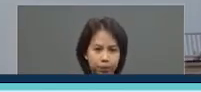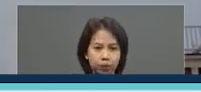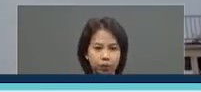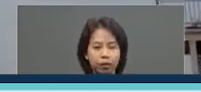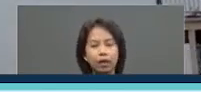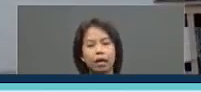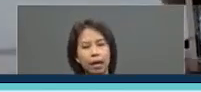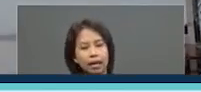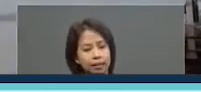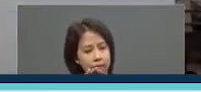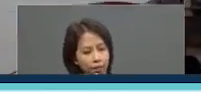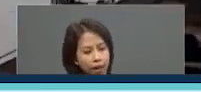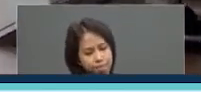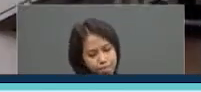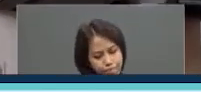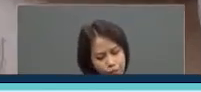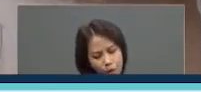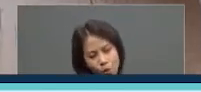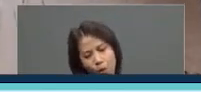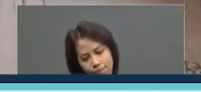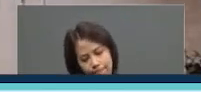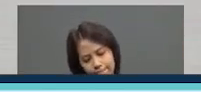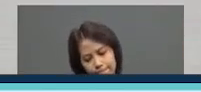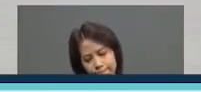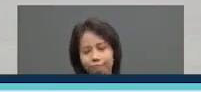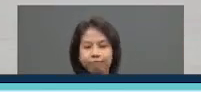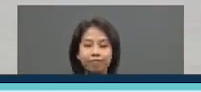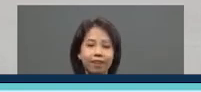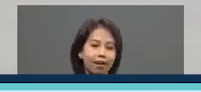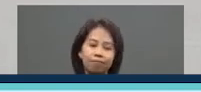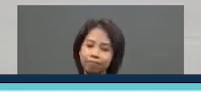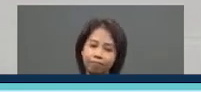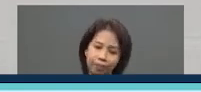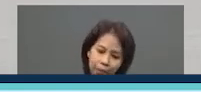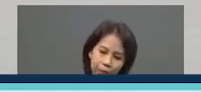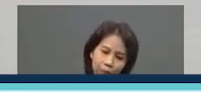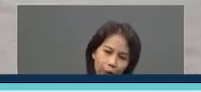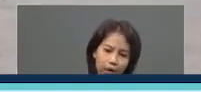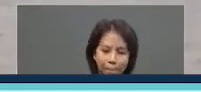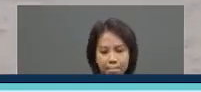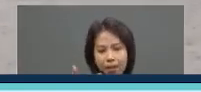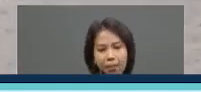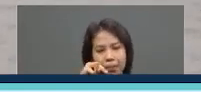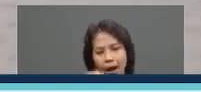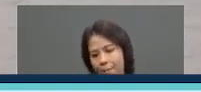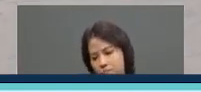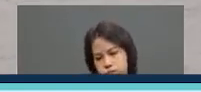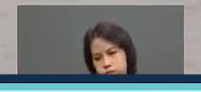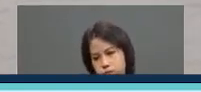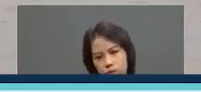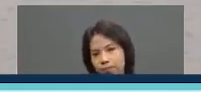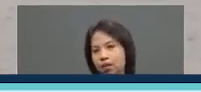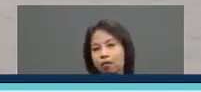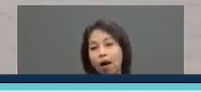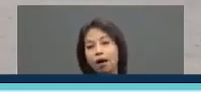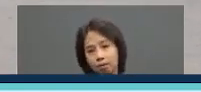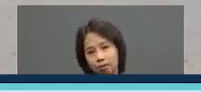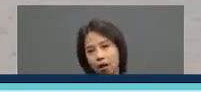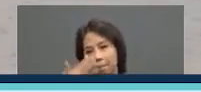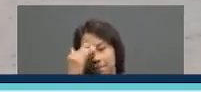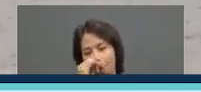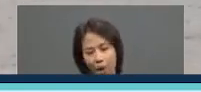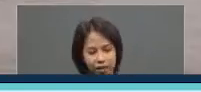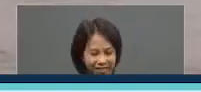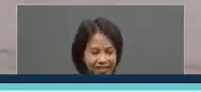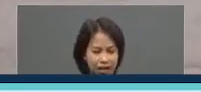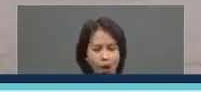ายกองค์การบริหารส่วนจังหวัดเชียงรายเปิดเผยว่าสภาองค์การบริหารส่วนจังหวัดเชียงรายได้อนุมัติงบประมาณเ